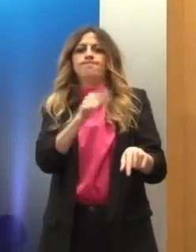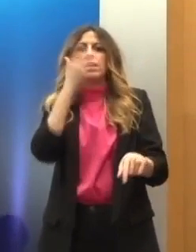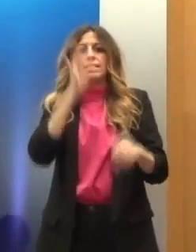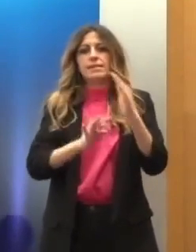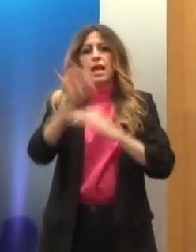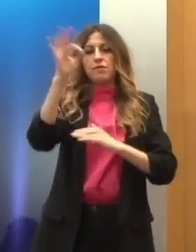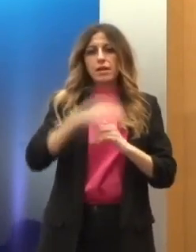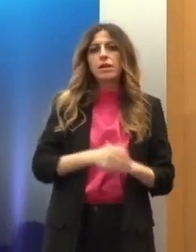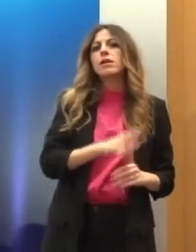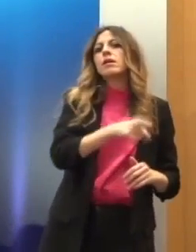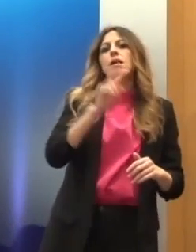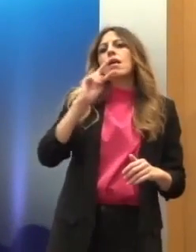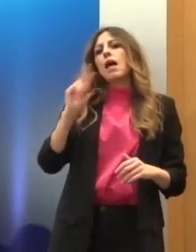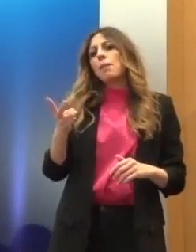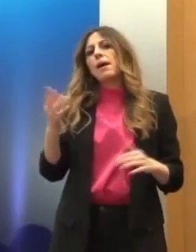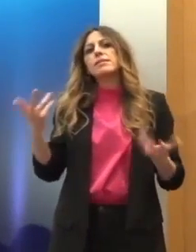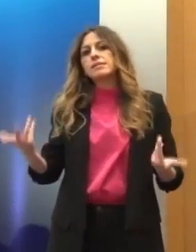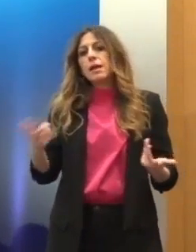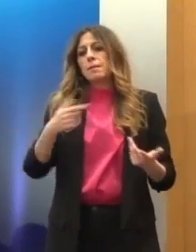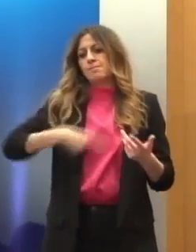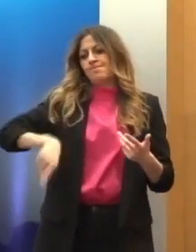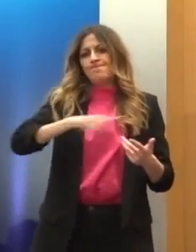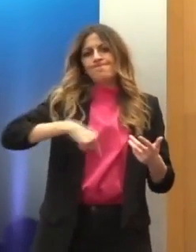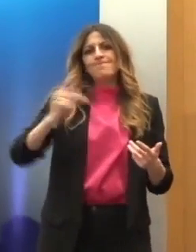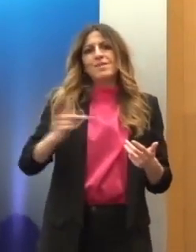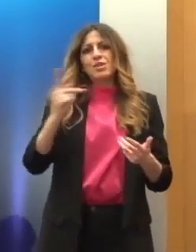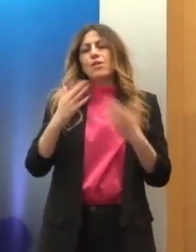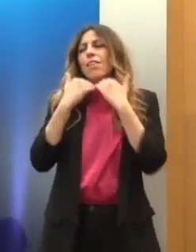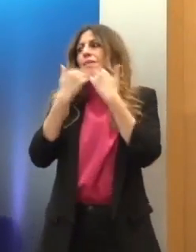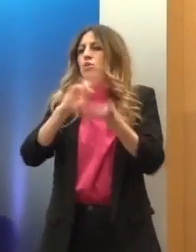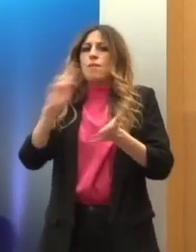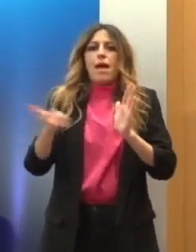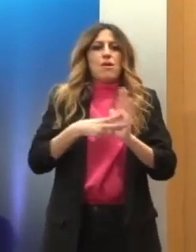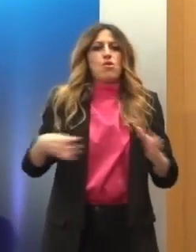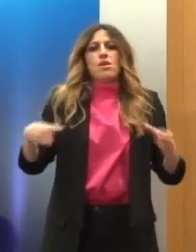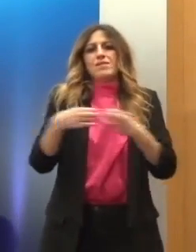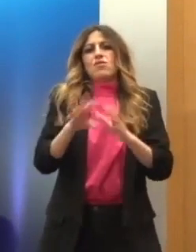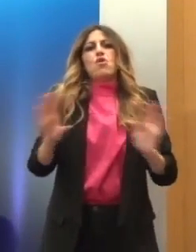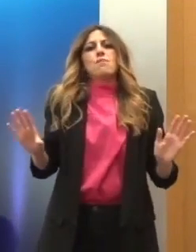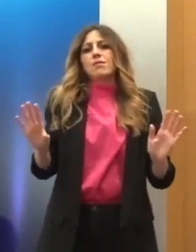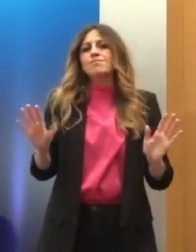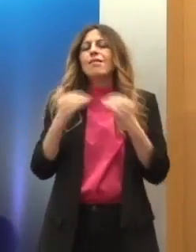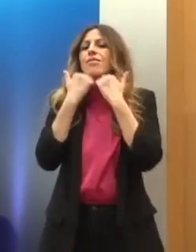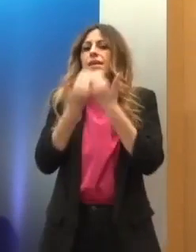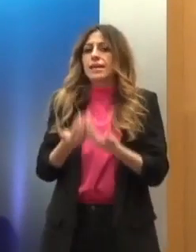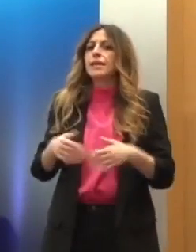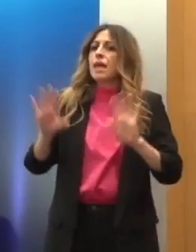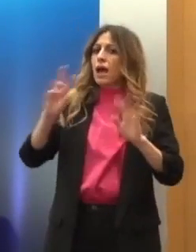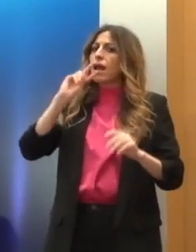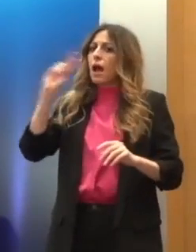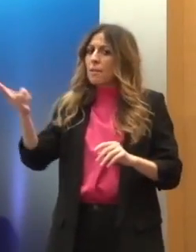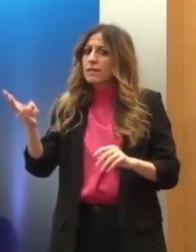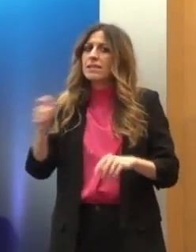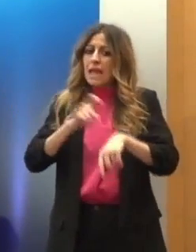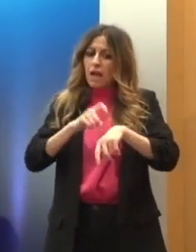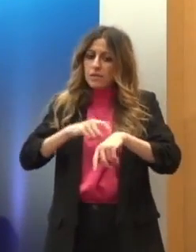λόγω του ιστορικού παρελθόντος η ένομη τάξη μας δεν επιτρέπει την απαγόρευση κομμάτων. Ωστόσο, τονίστηκε ότι είναι σε εξέλιξη η δίκη των στελεχών της